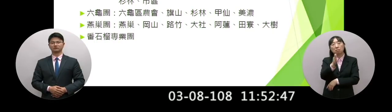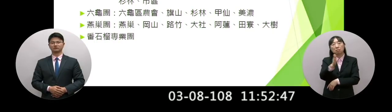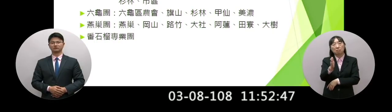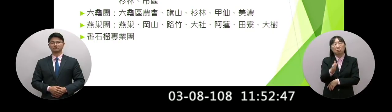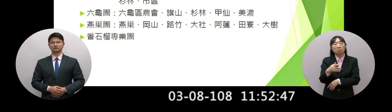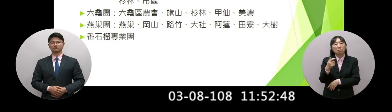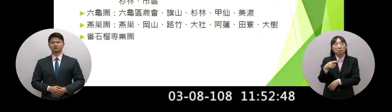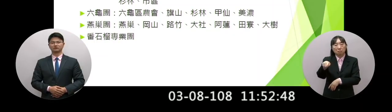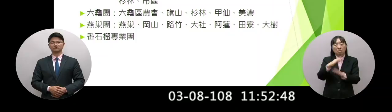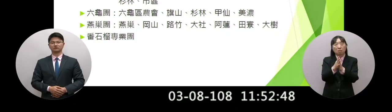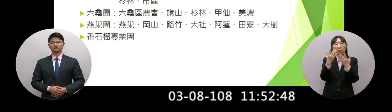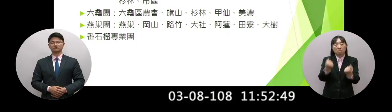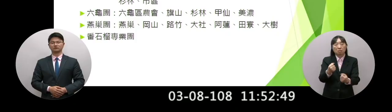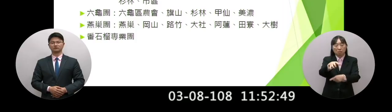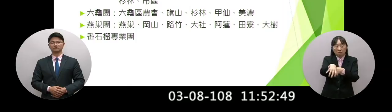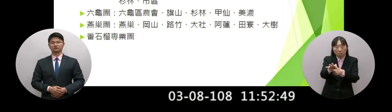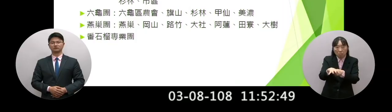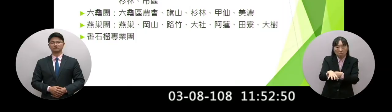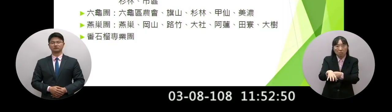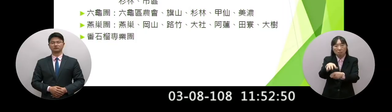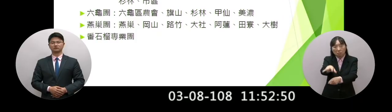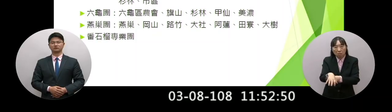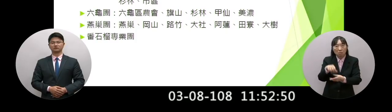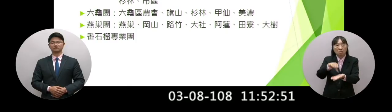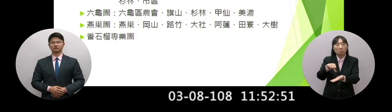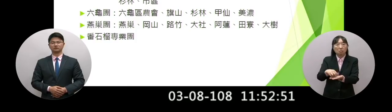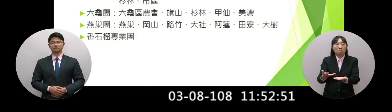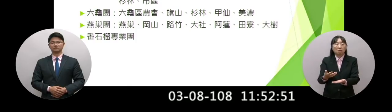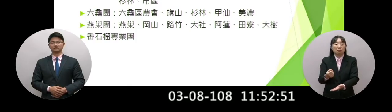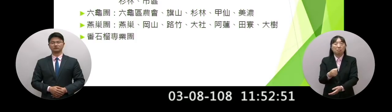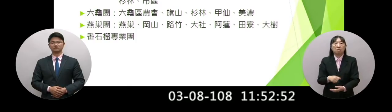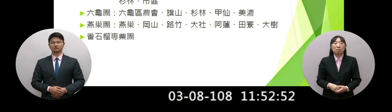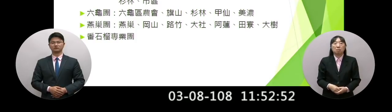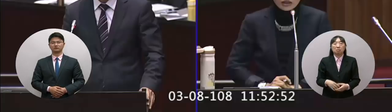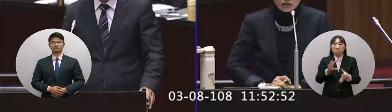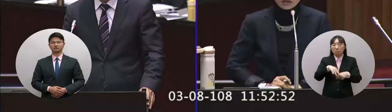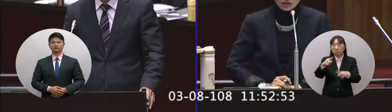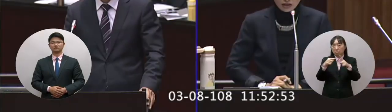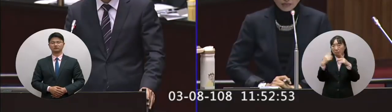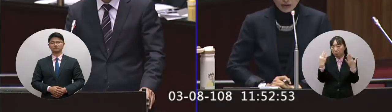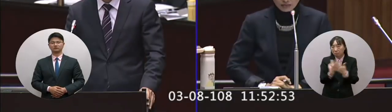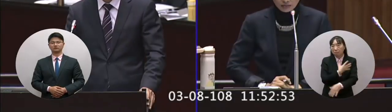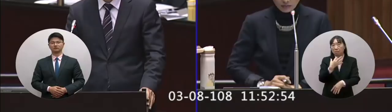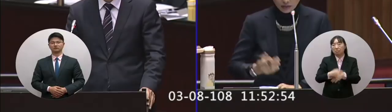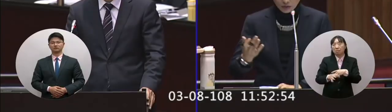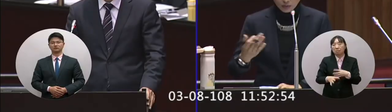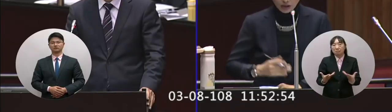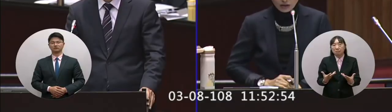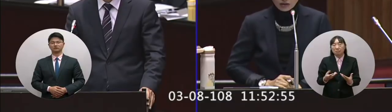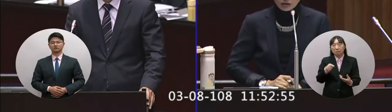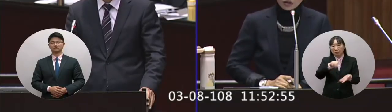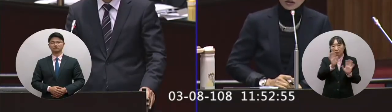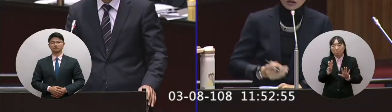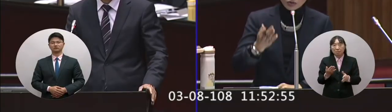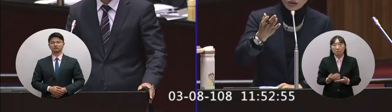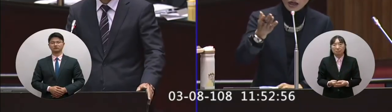阿伯还在下农，还在下田工作。农业缺工这件事情上面，我不